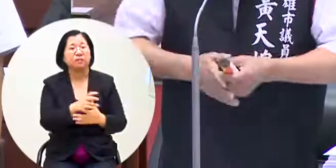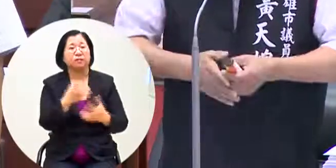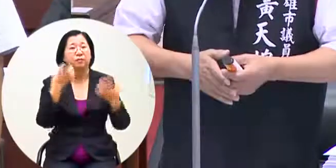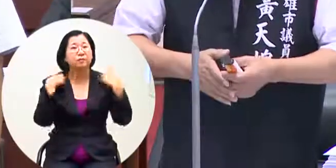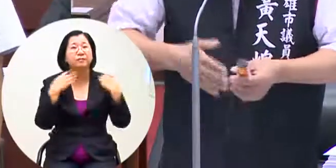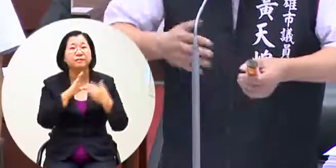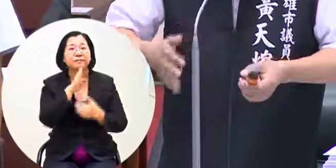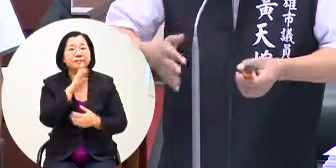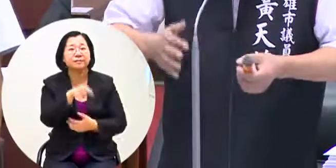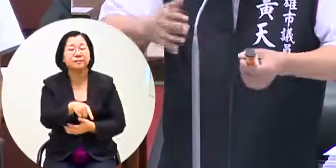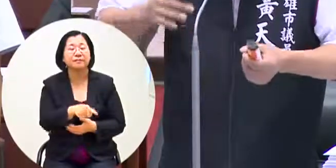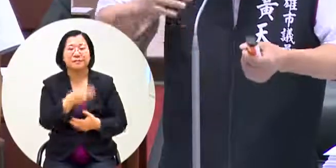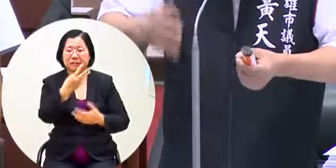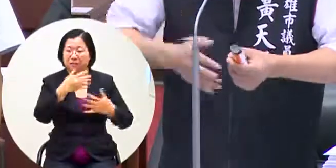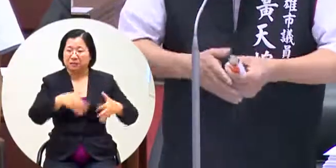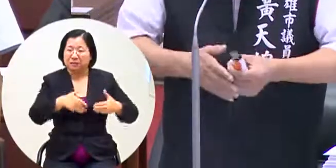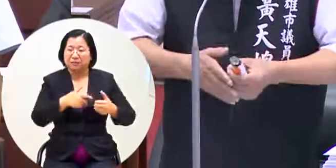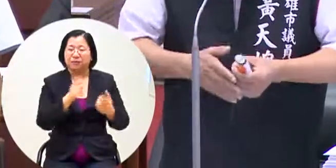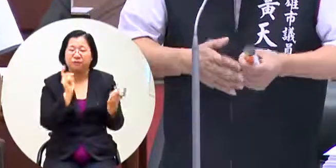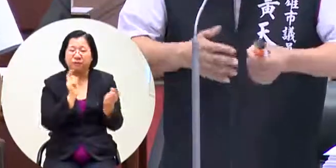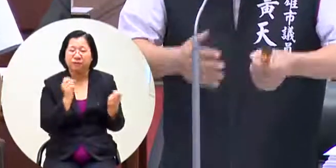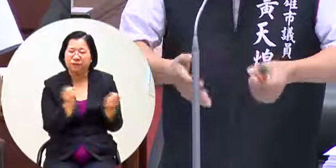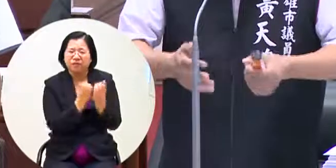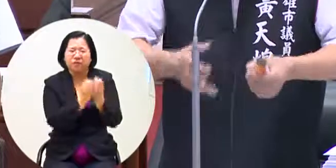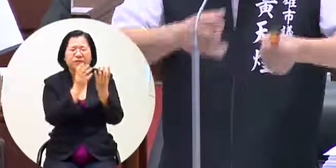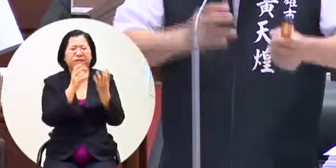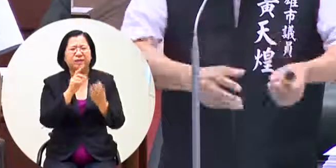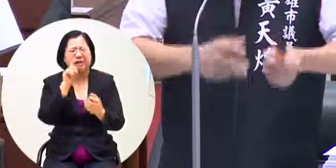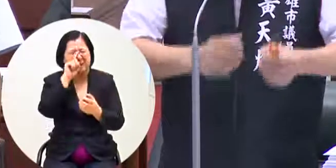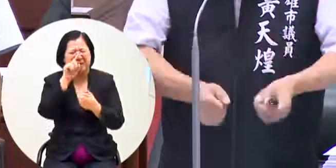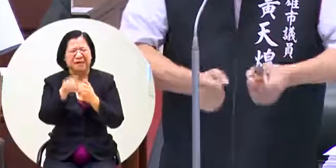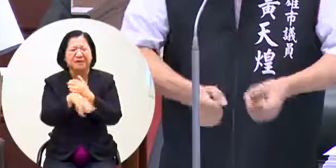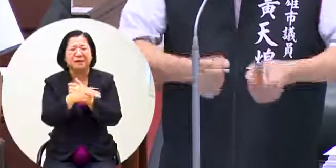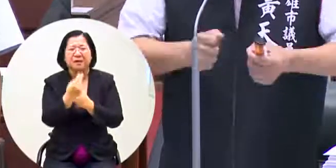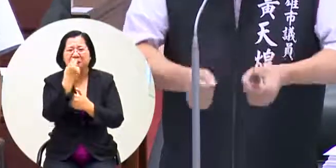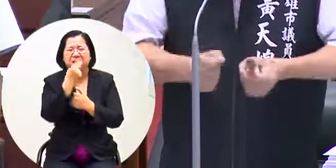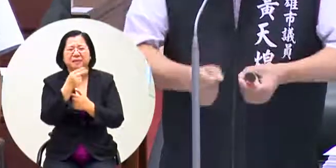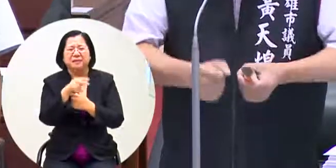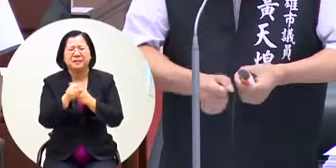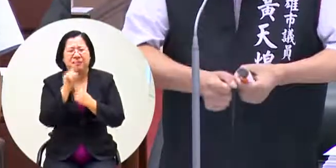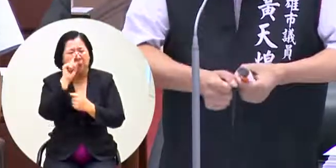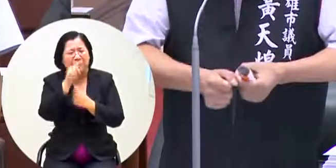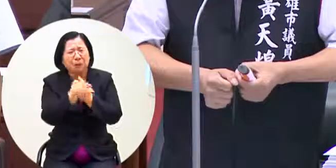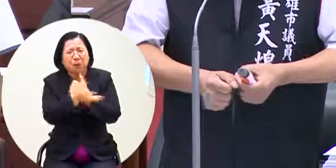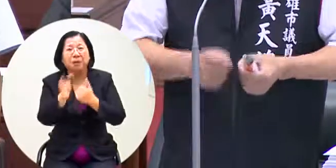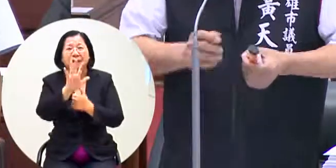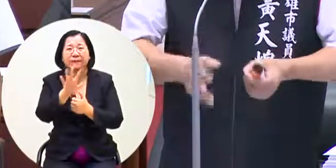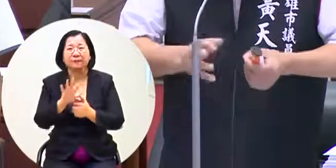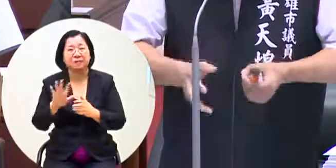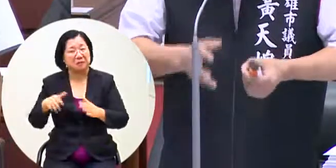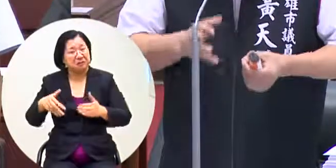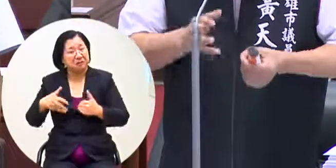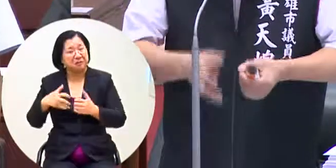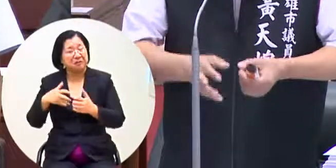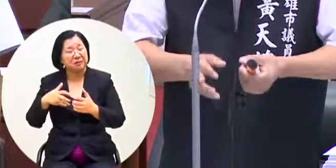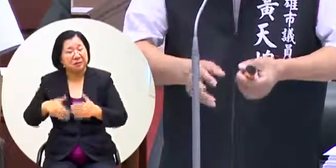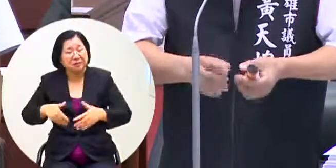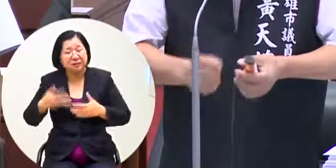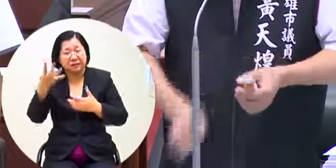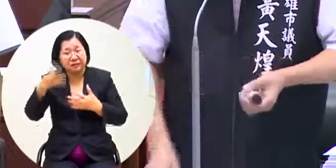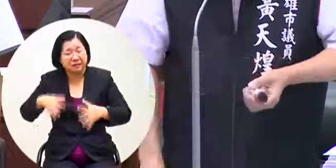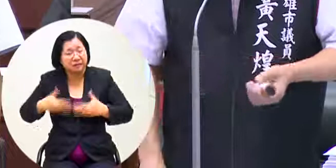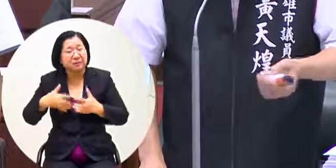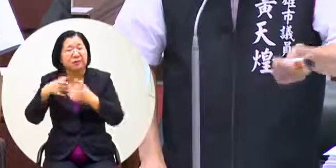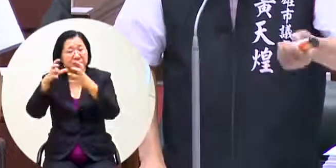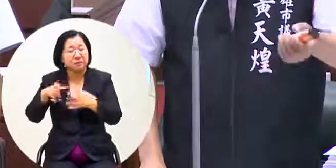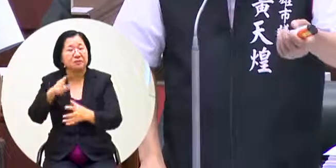发生这个空污，不时发生污染，这个问题，市经你认为讲需要搁予伊，吼、哦？你有同你是同意搁兴